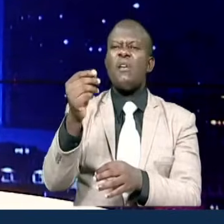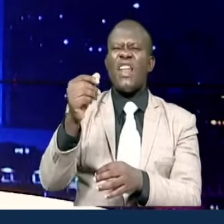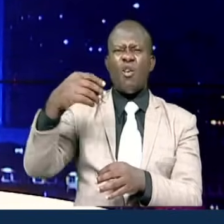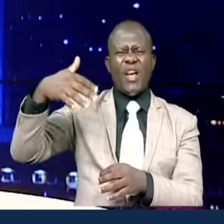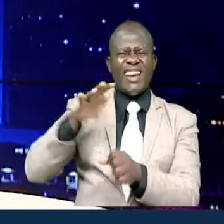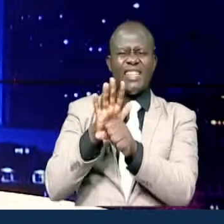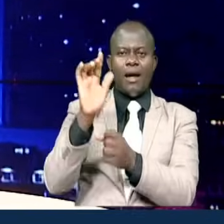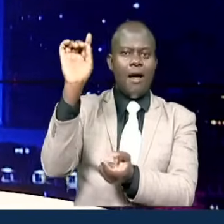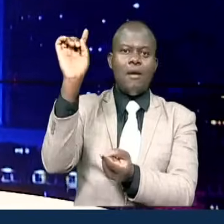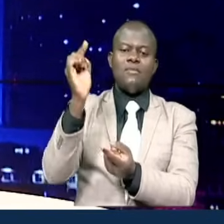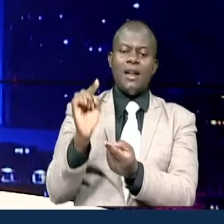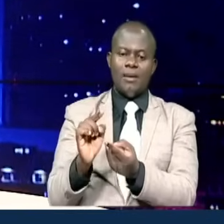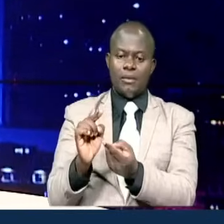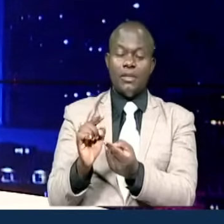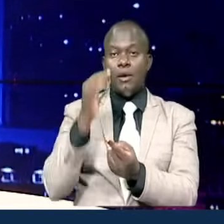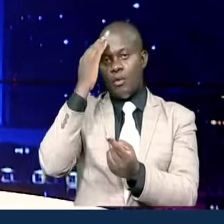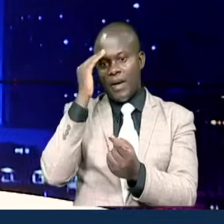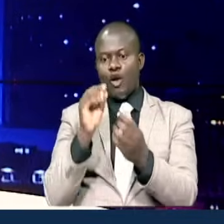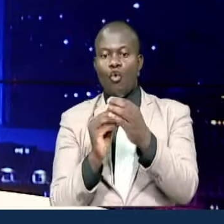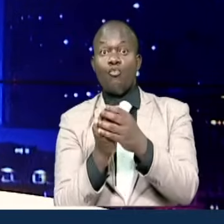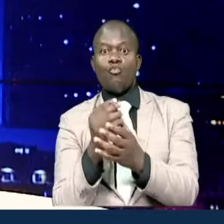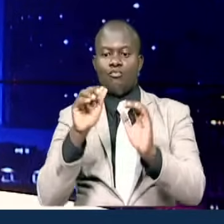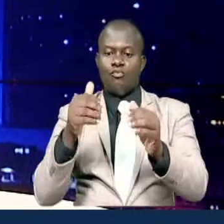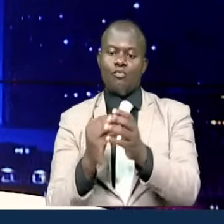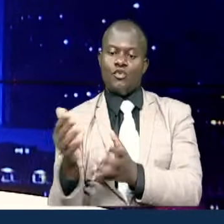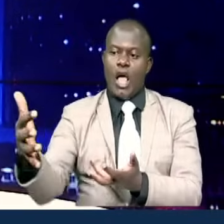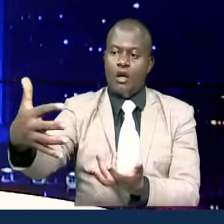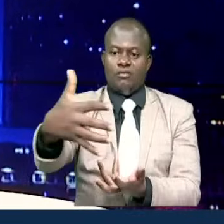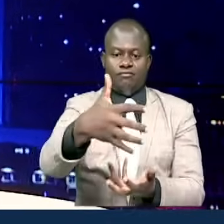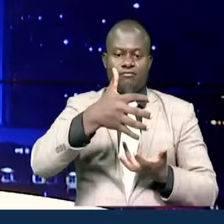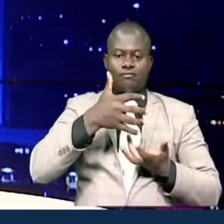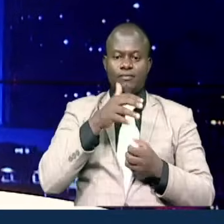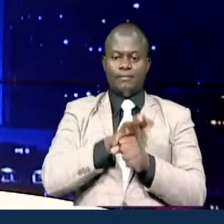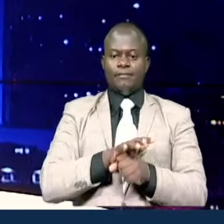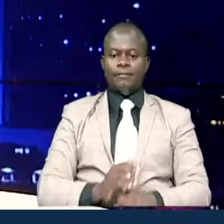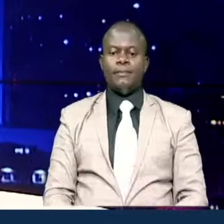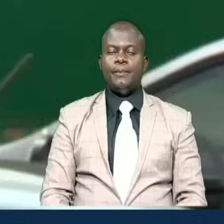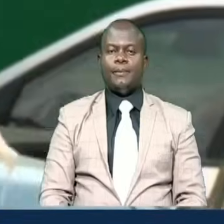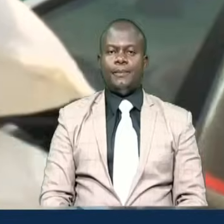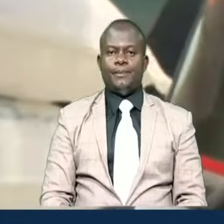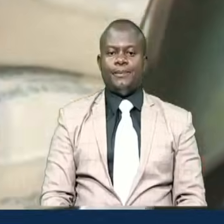kwera ku bwinshi Calixte Kaberuka yafatanyije na Kanyamanza Innocent